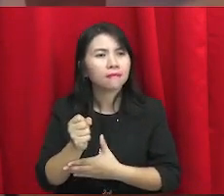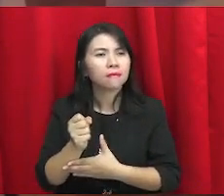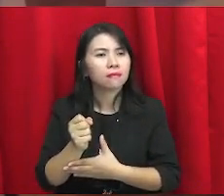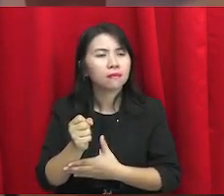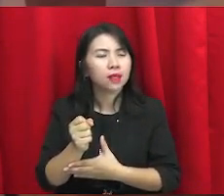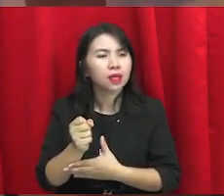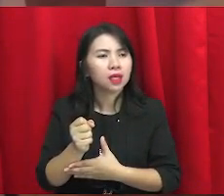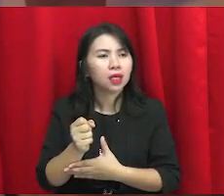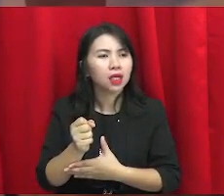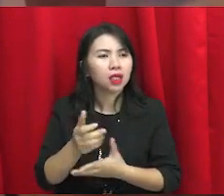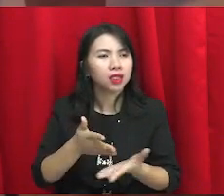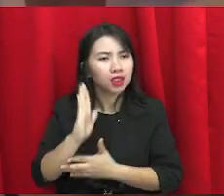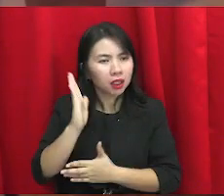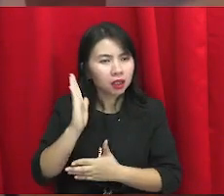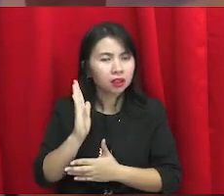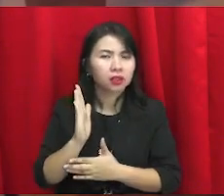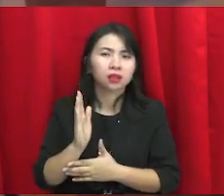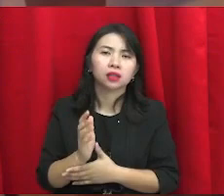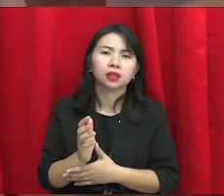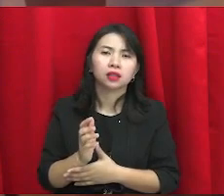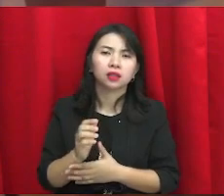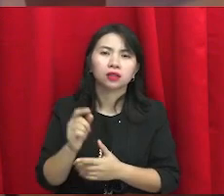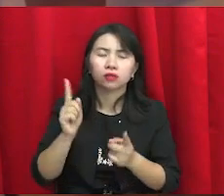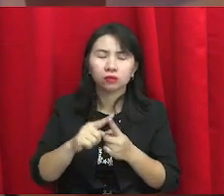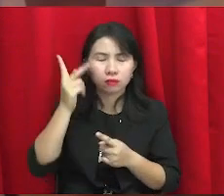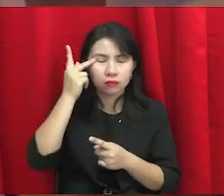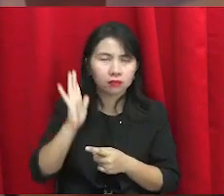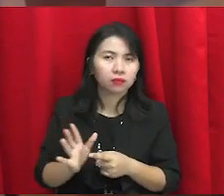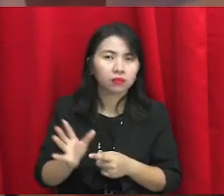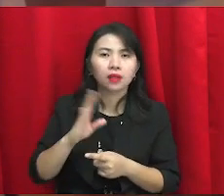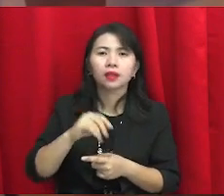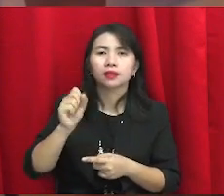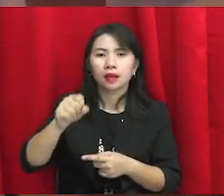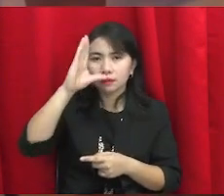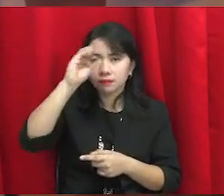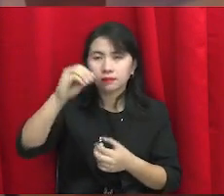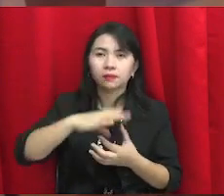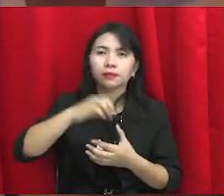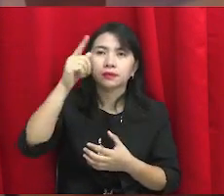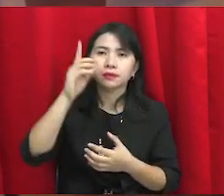ng Diyos sa pastor, sa man of God. Yung totoo, ha? Yung totoo.